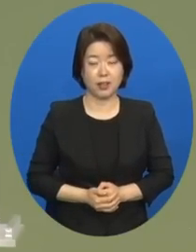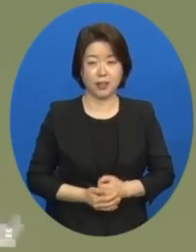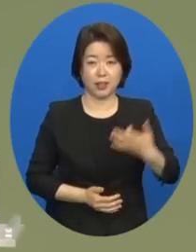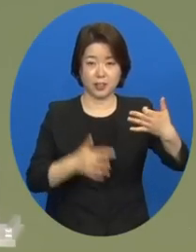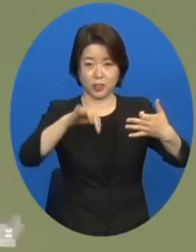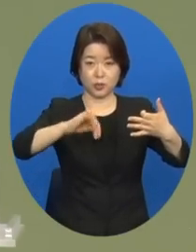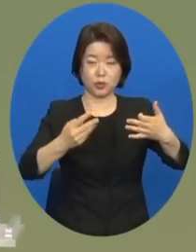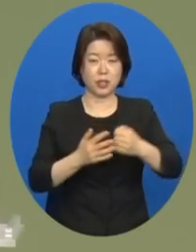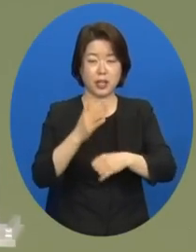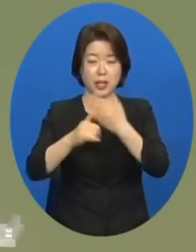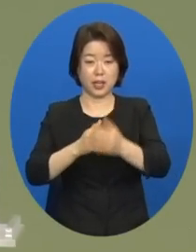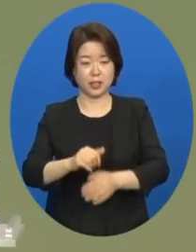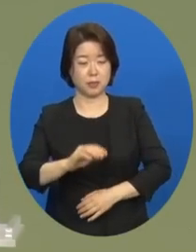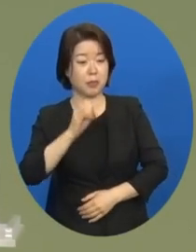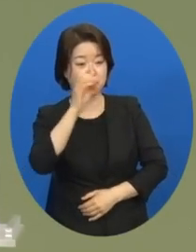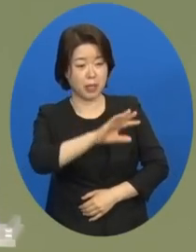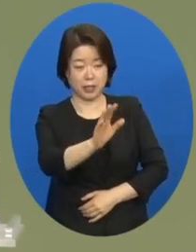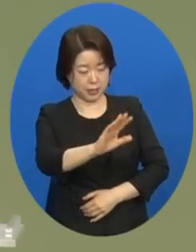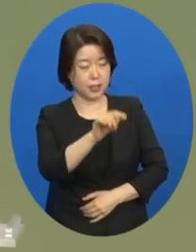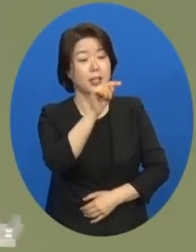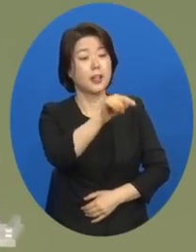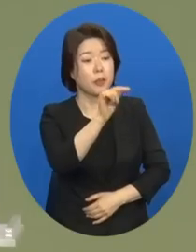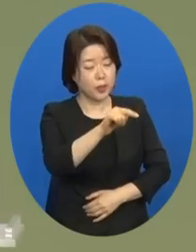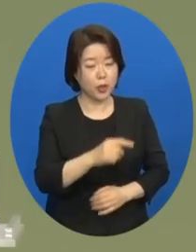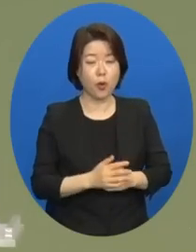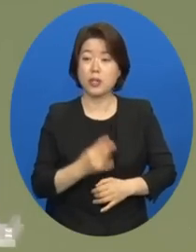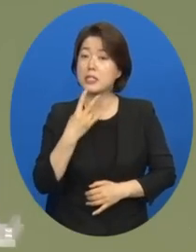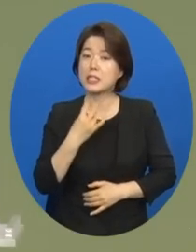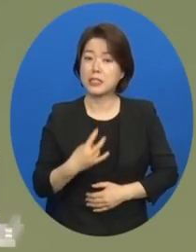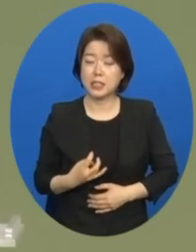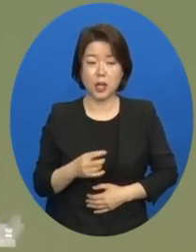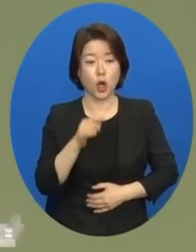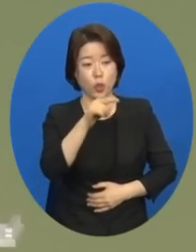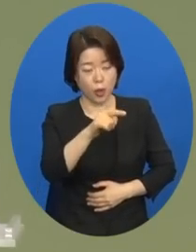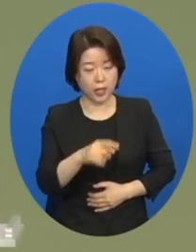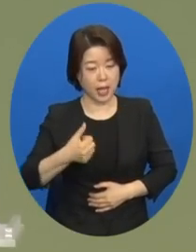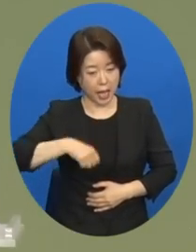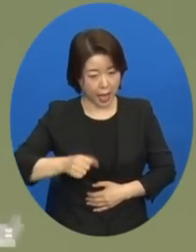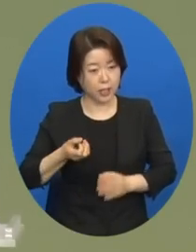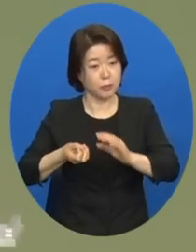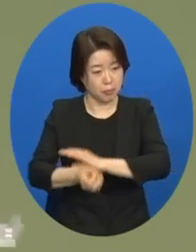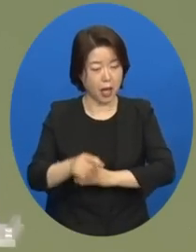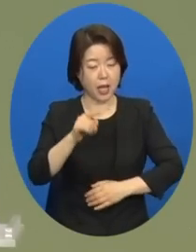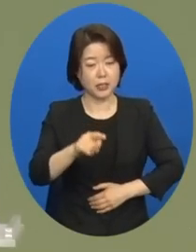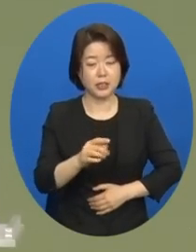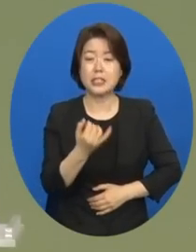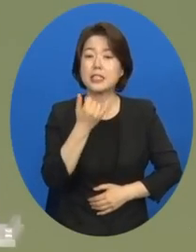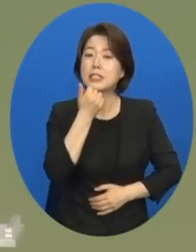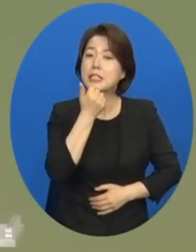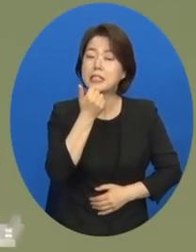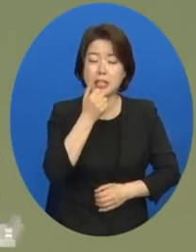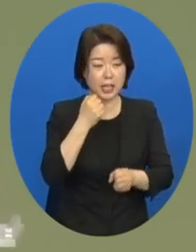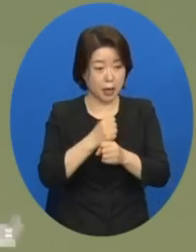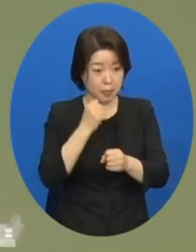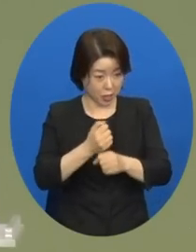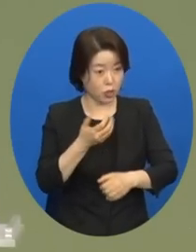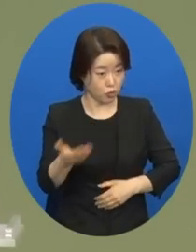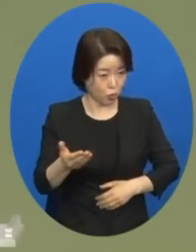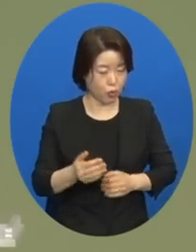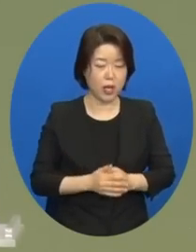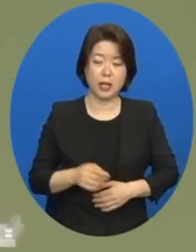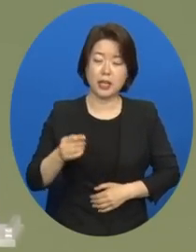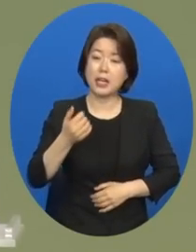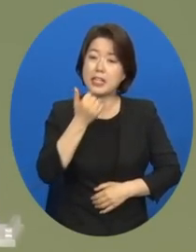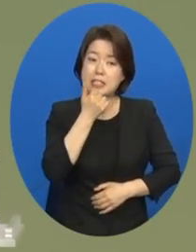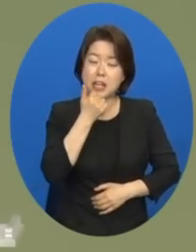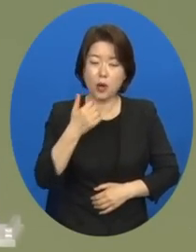이르시되 아니라네 안에 사라가 내게 아들을 낳으리니 너는 그 이름을 이삭이라 하라 내가 그와 내 언약을